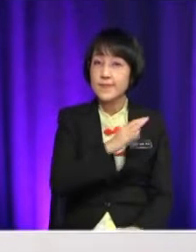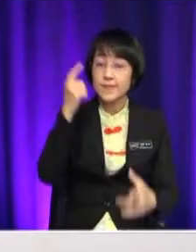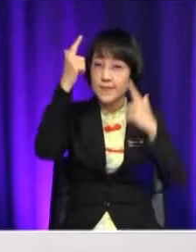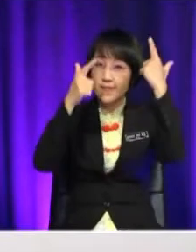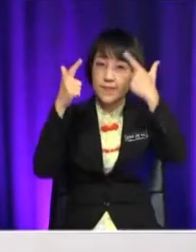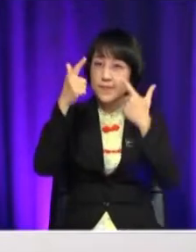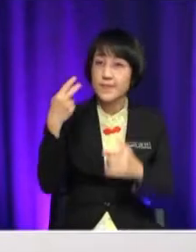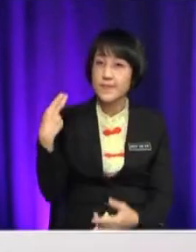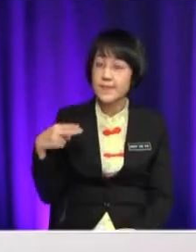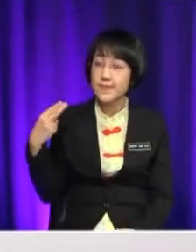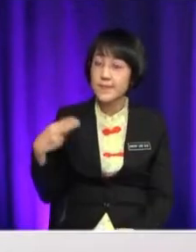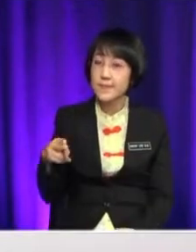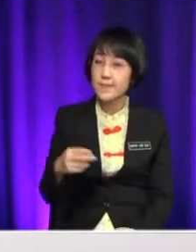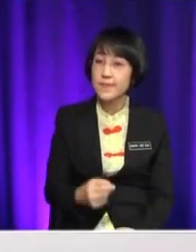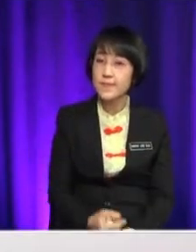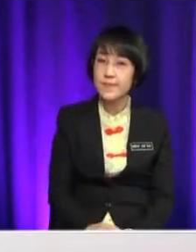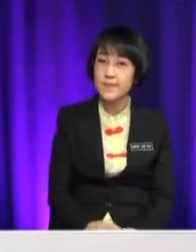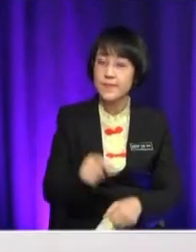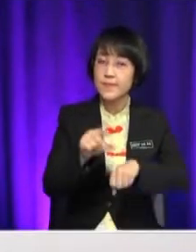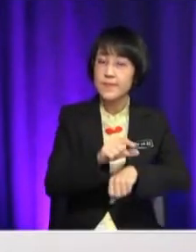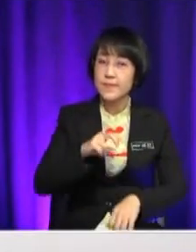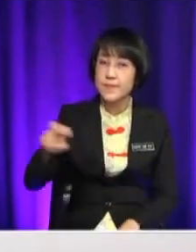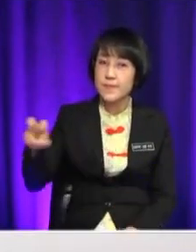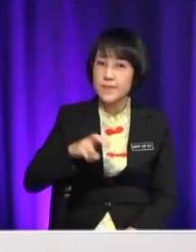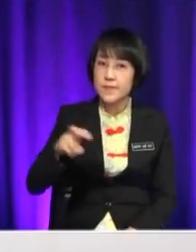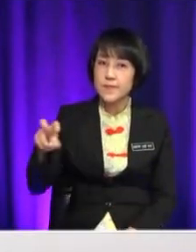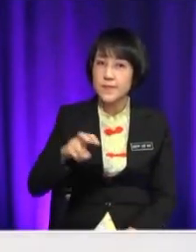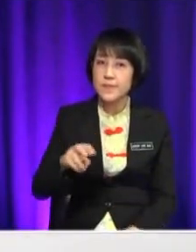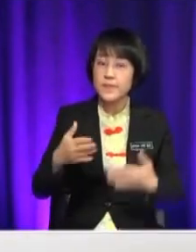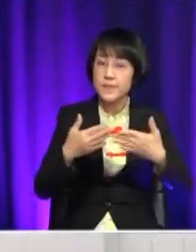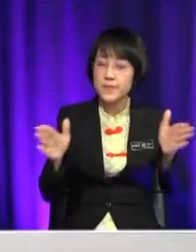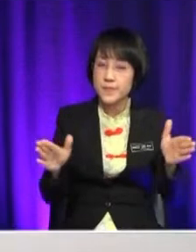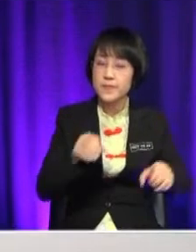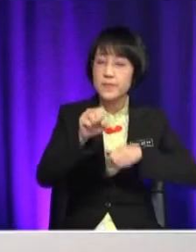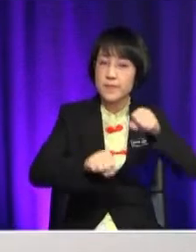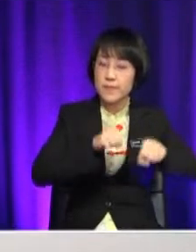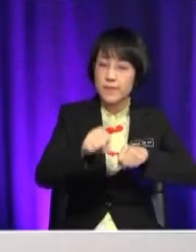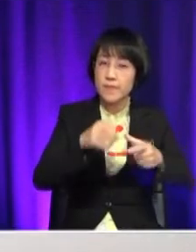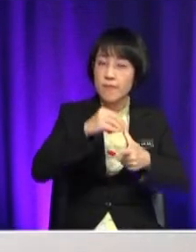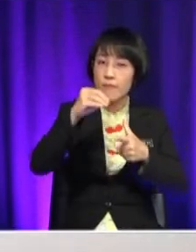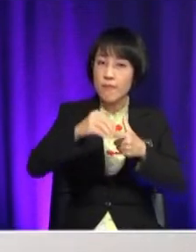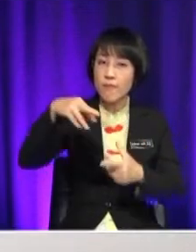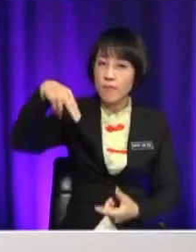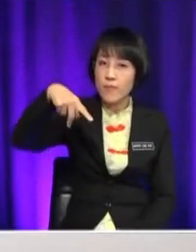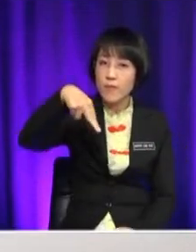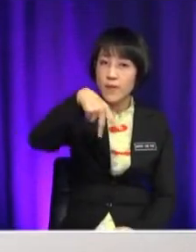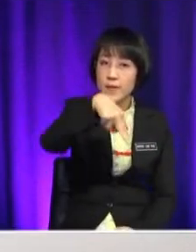ialah dengan menggunakan pengangkutan awam, berbasikal atau berjalan kaki. Hal ini dapat